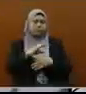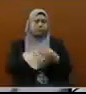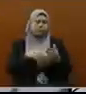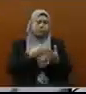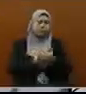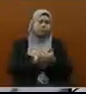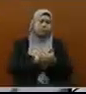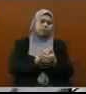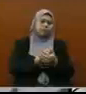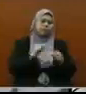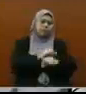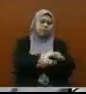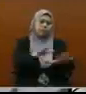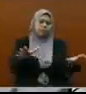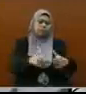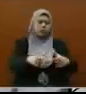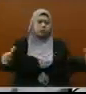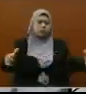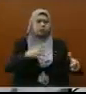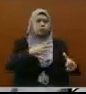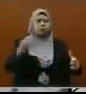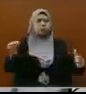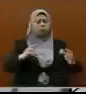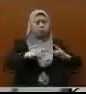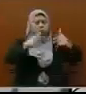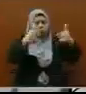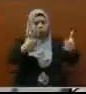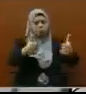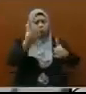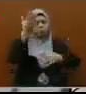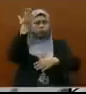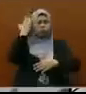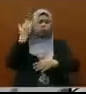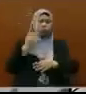juga berkembang luas dan juga berkembang pesat di negeri Selangor.